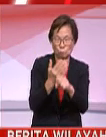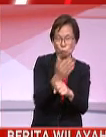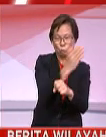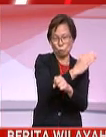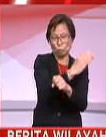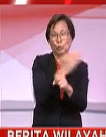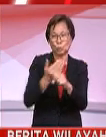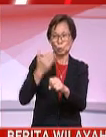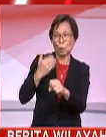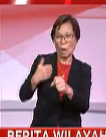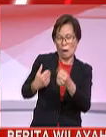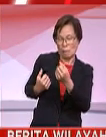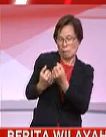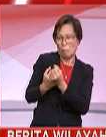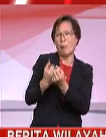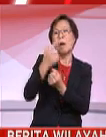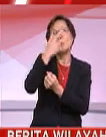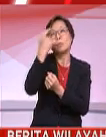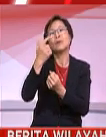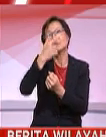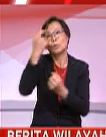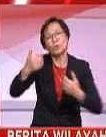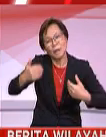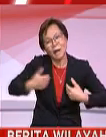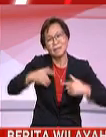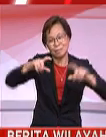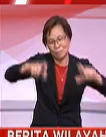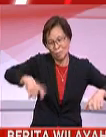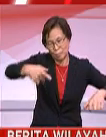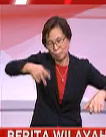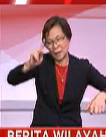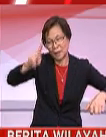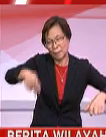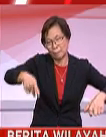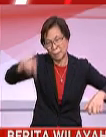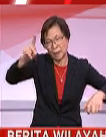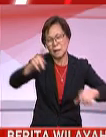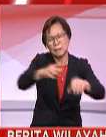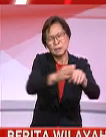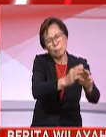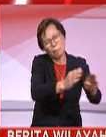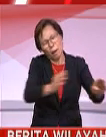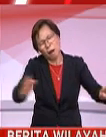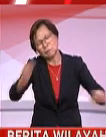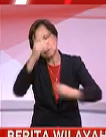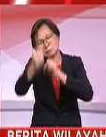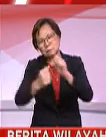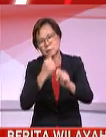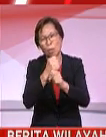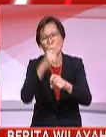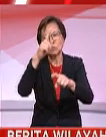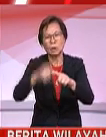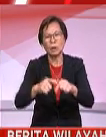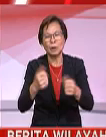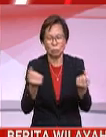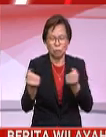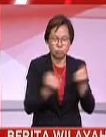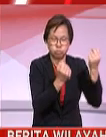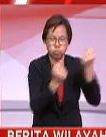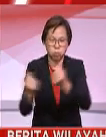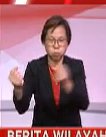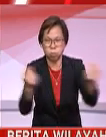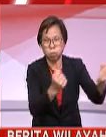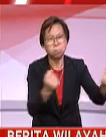turut disumbang oleh pelaksanaan Perintah Kawalan Pergerakan PKP berperingkat sepanjang tahun yang membataskan pergerakan trafik seluruh